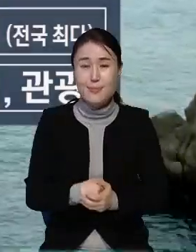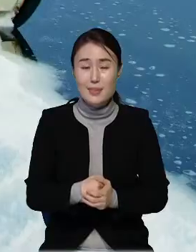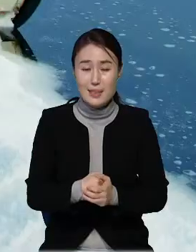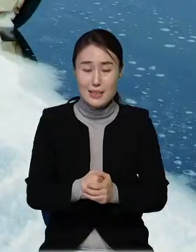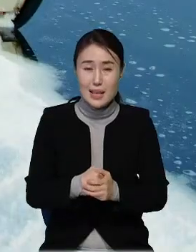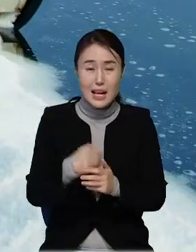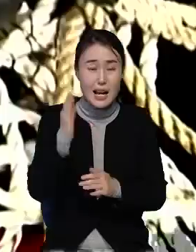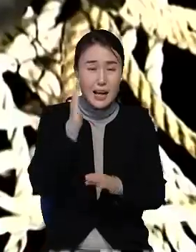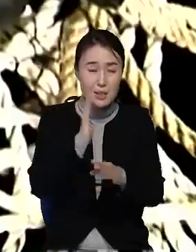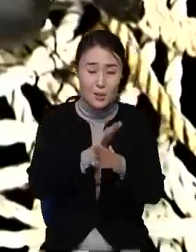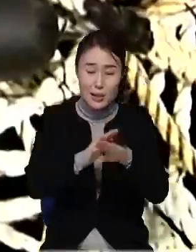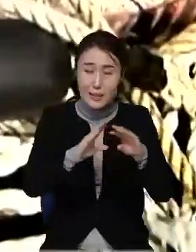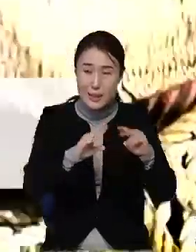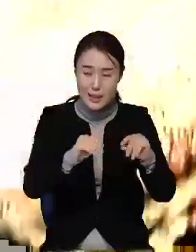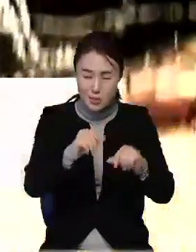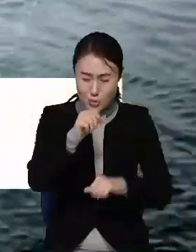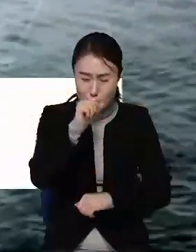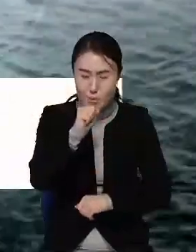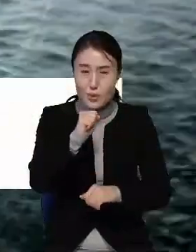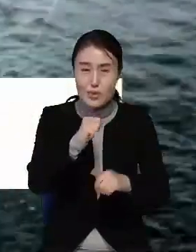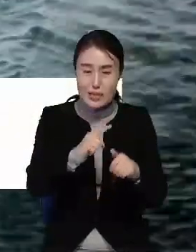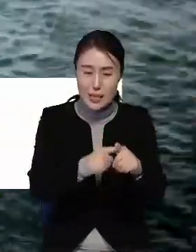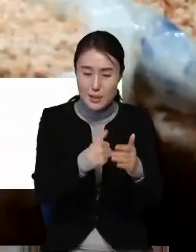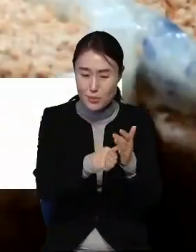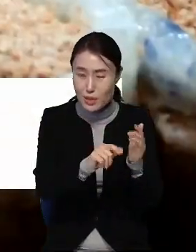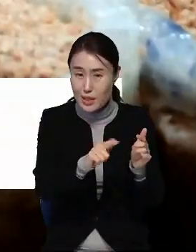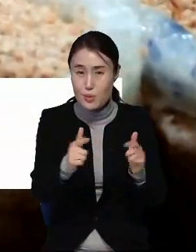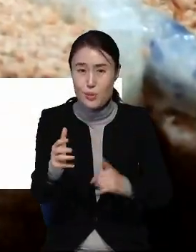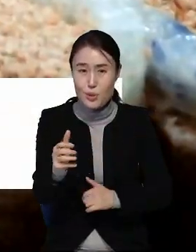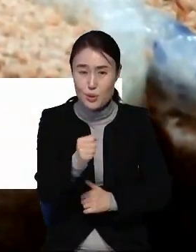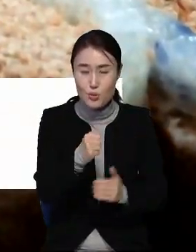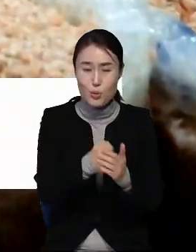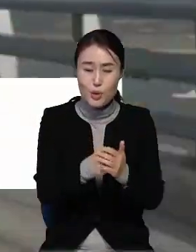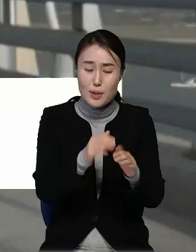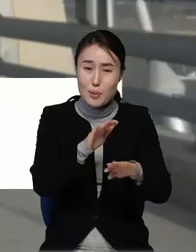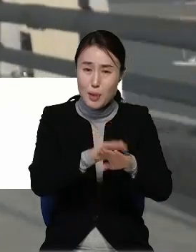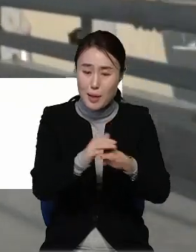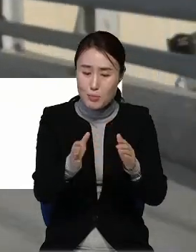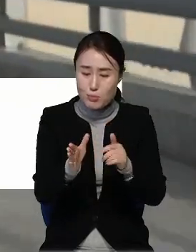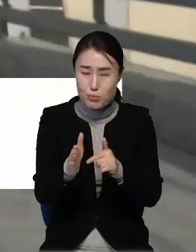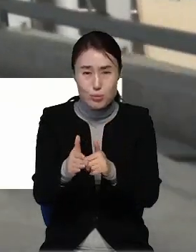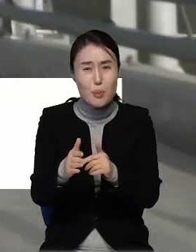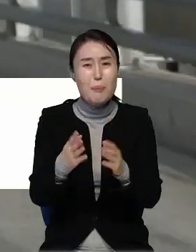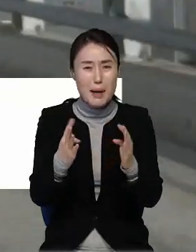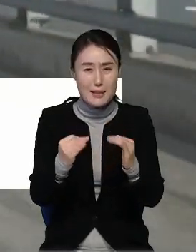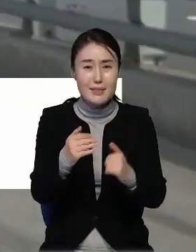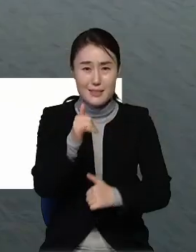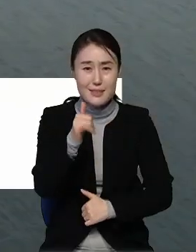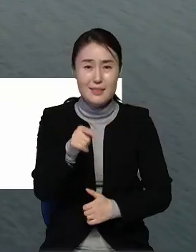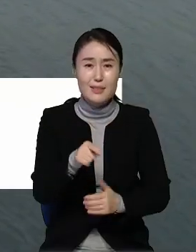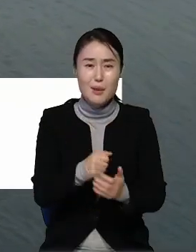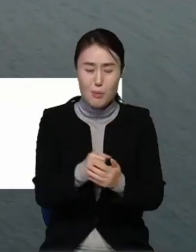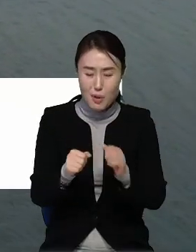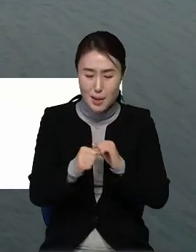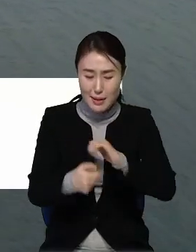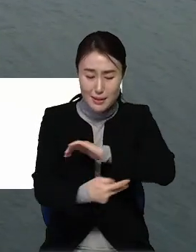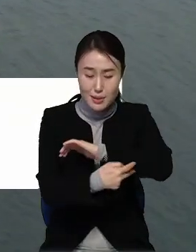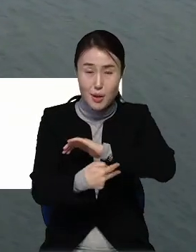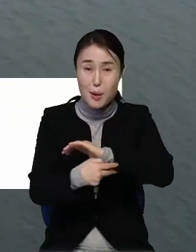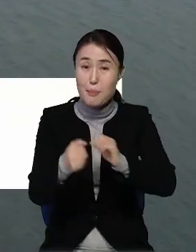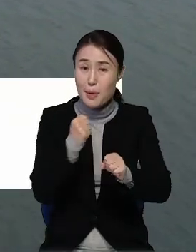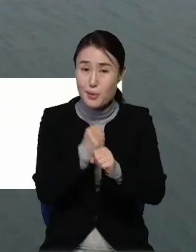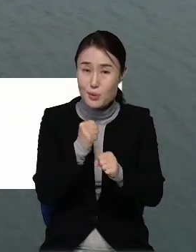천혜의 자연자원을 간직한 신안군은 청정 농수산물의 보고이기도 합니다. 활발한 연륙 연두교 사업을